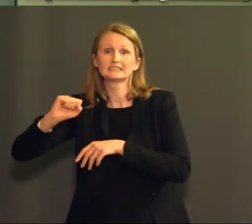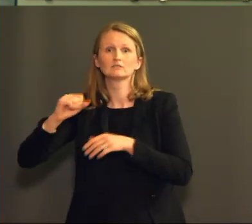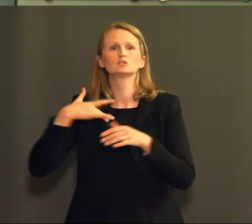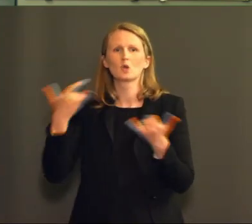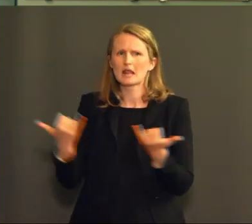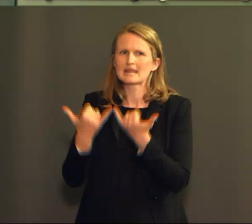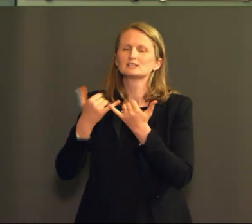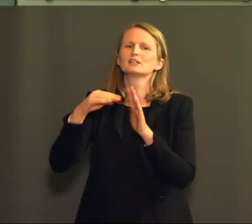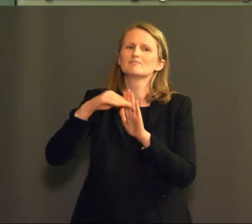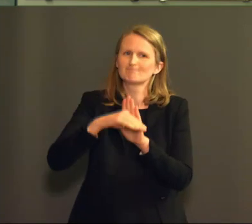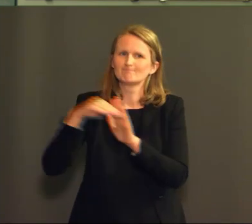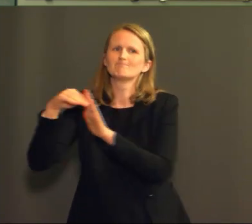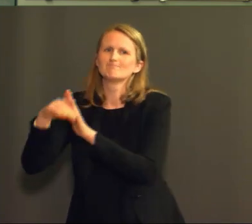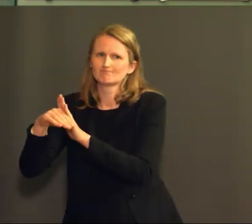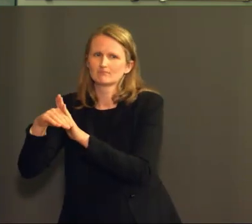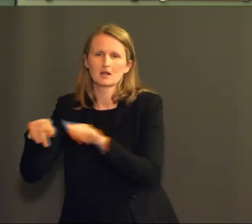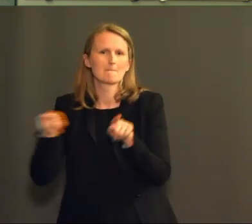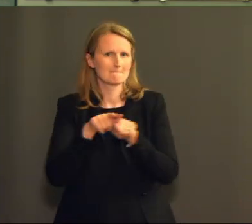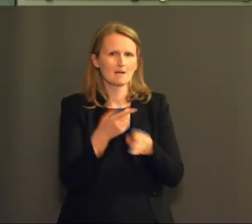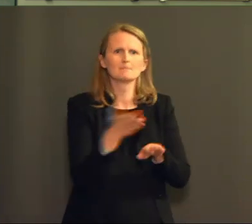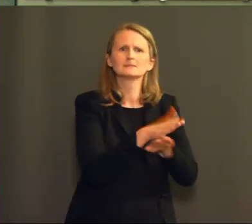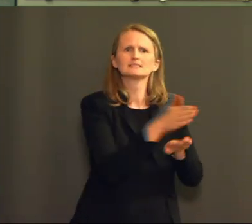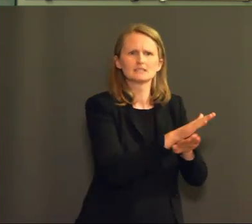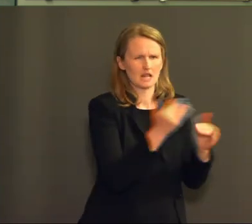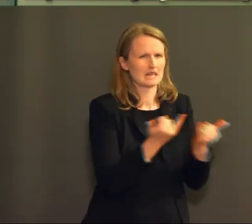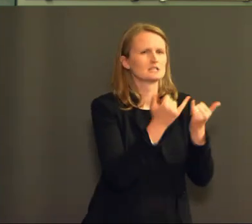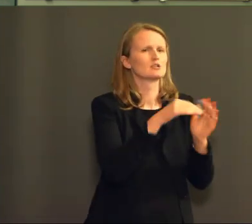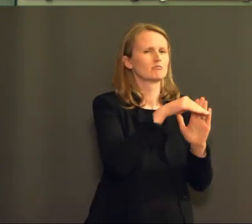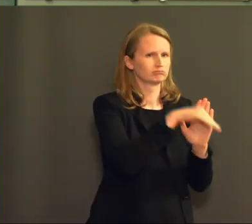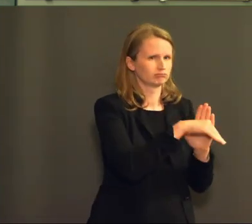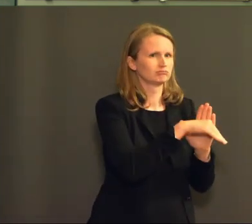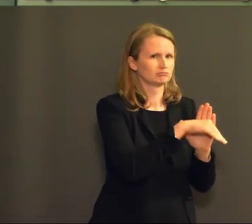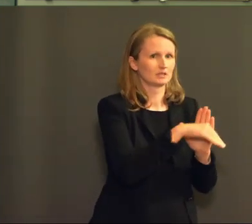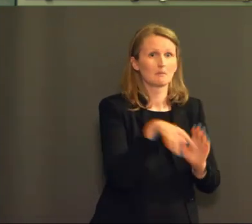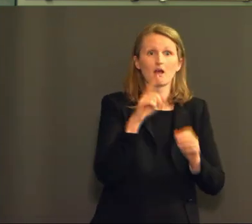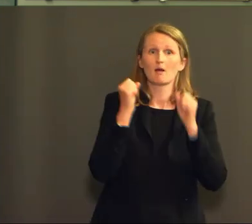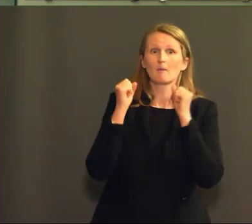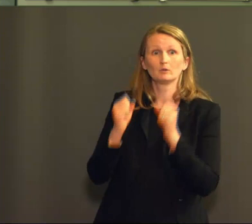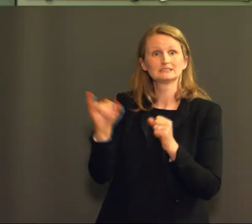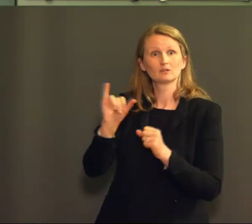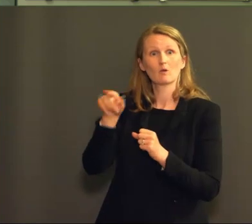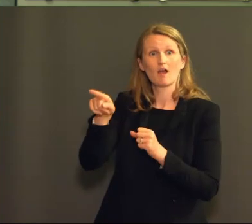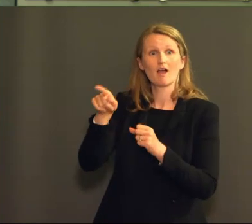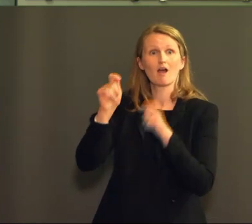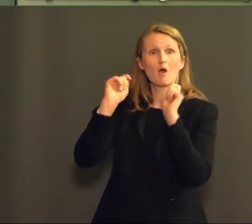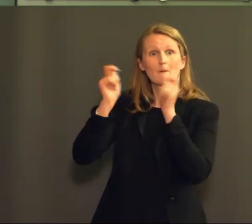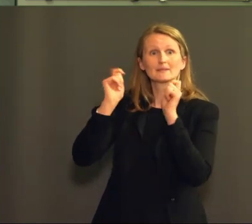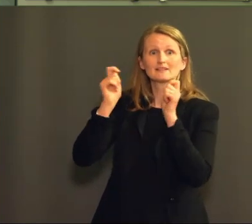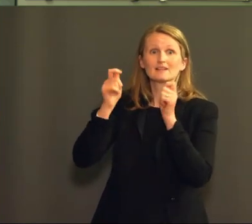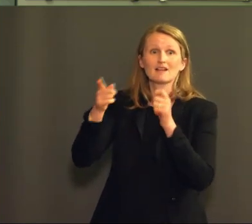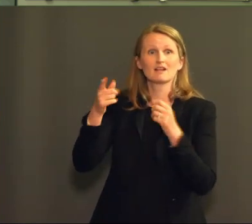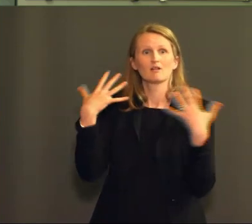limitées pour pouvoir, à court terme, réduire de manière significative la pression sur les